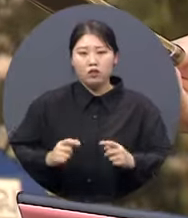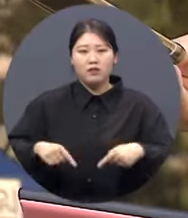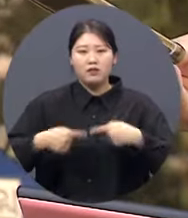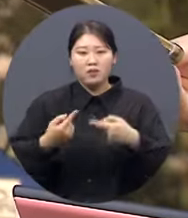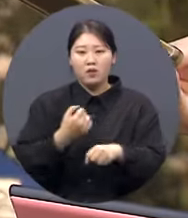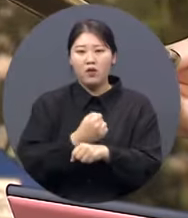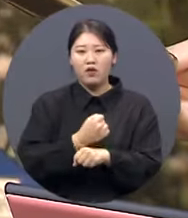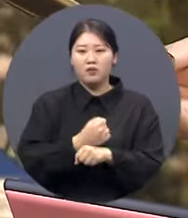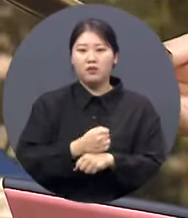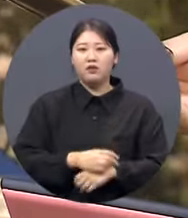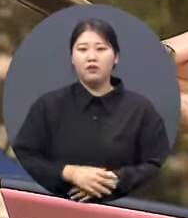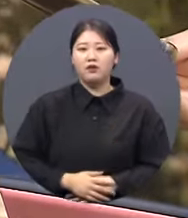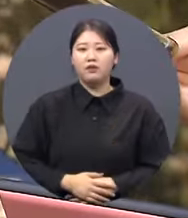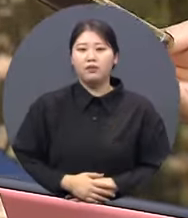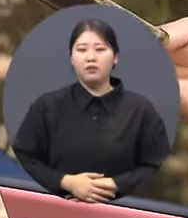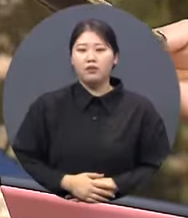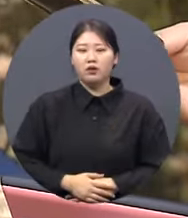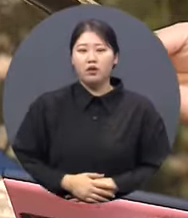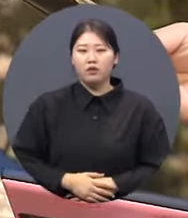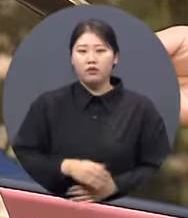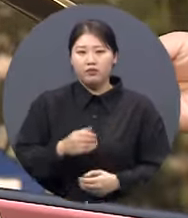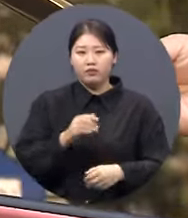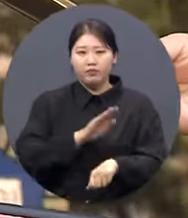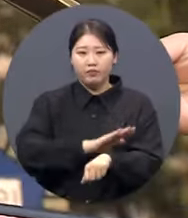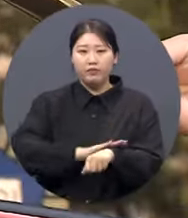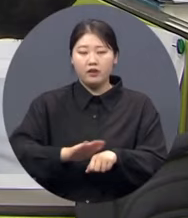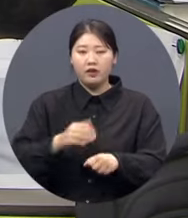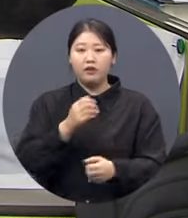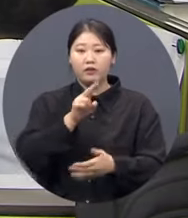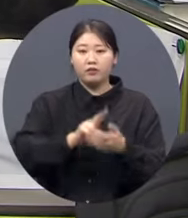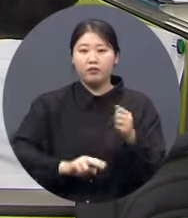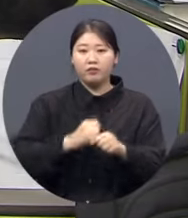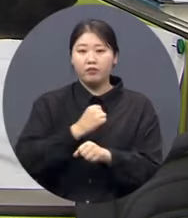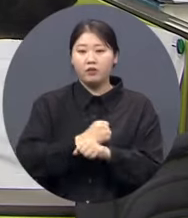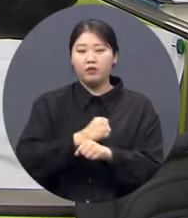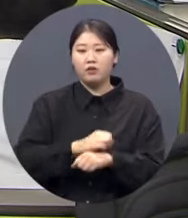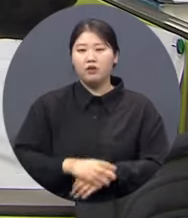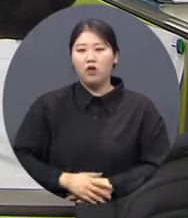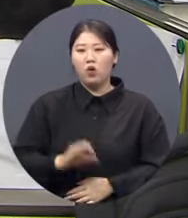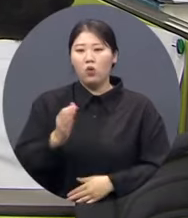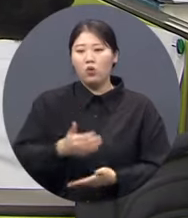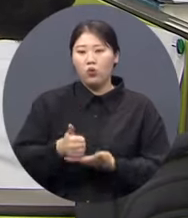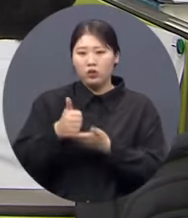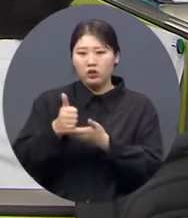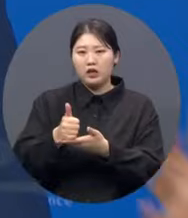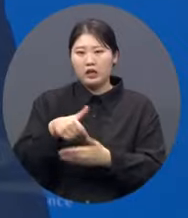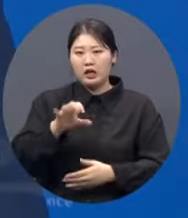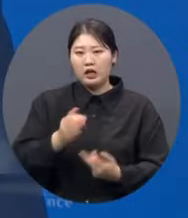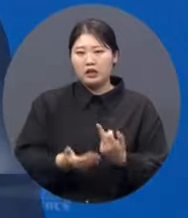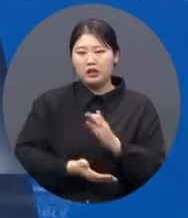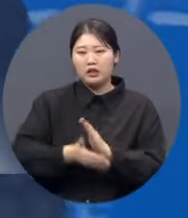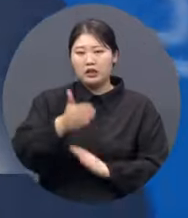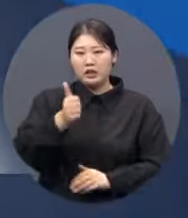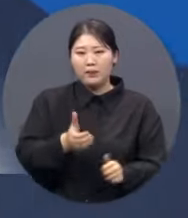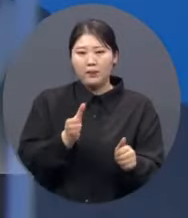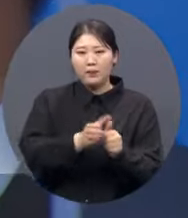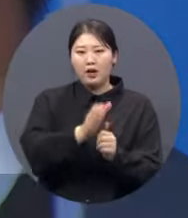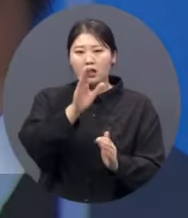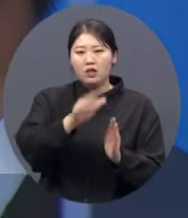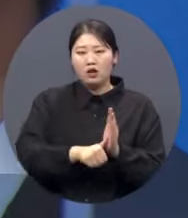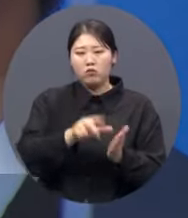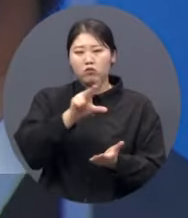못했습니다 예 현명하게 잘 처분하도록 하겠습니다 오 도지사는 강시장 명당